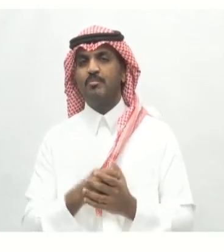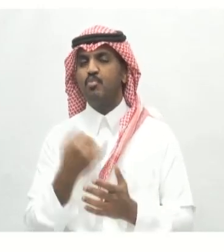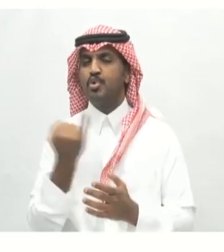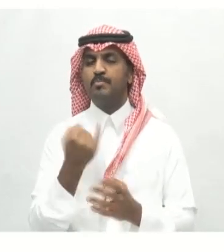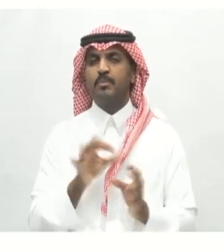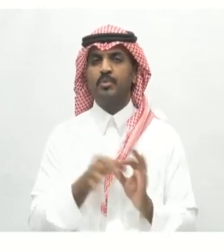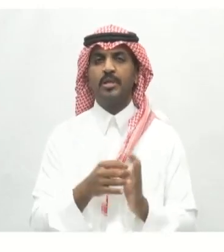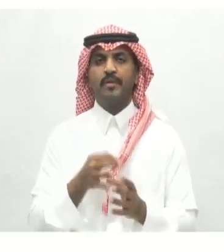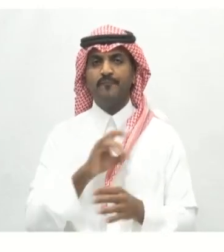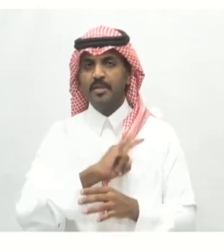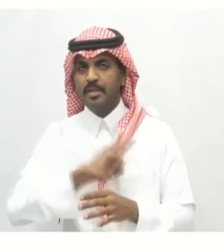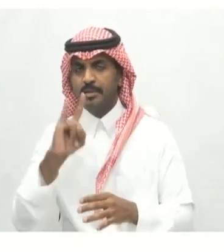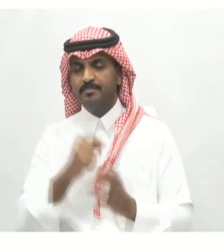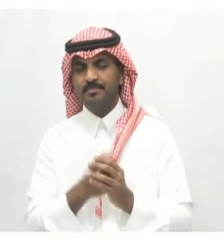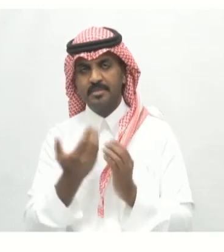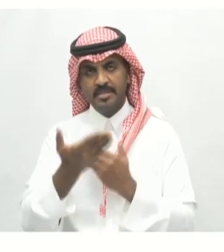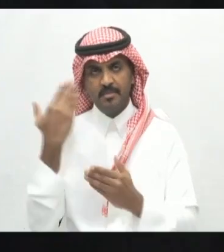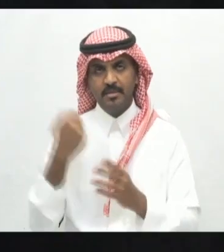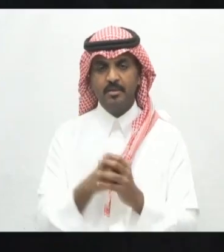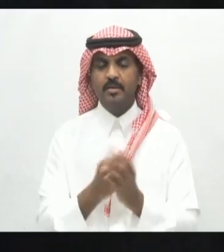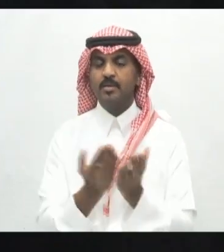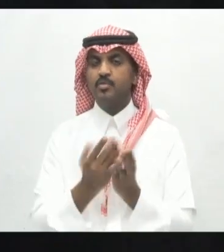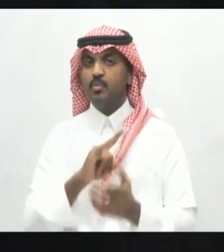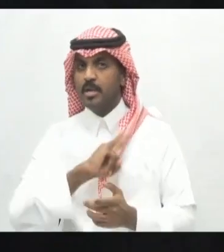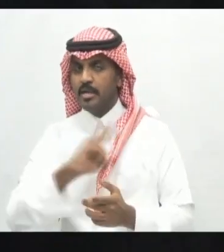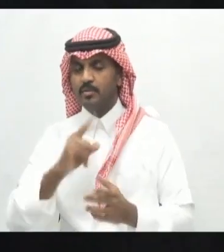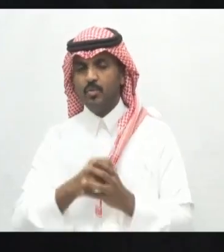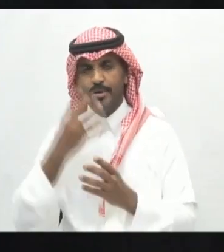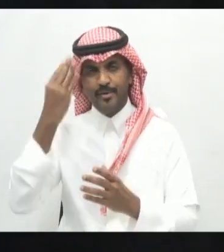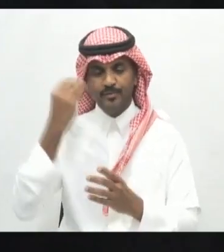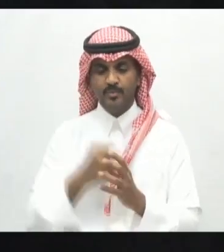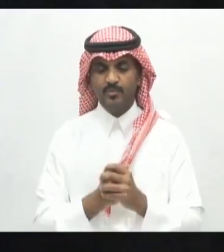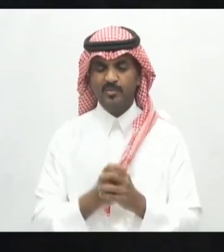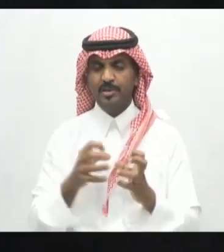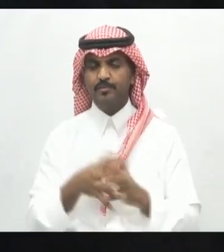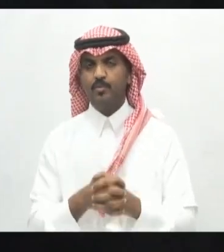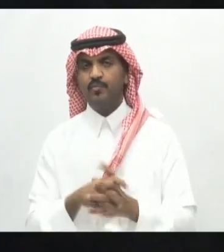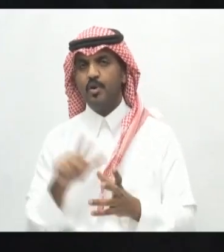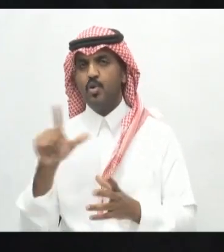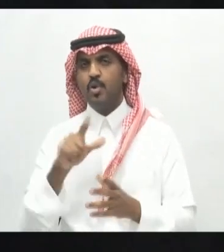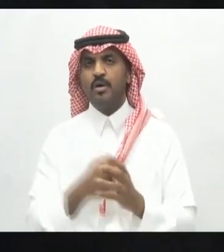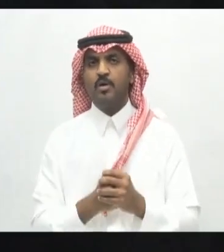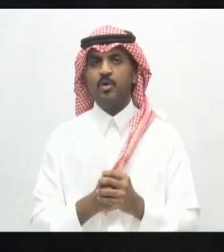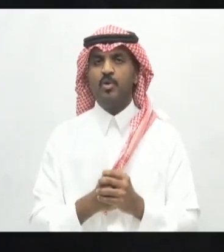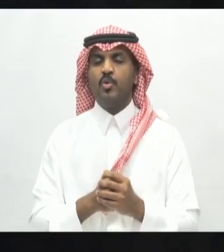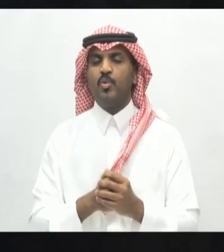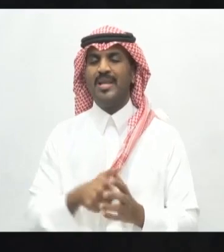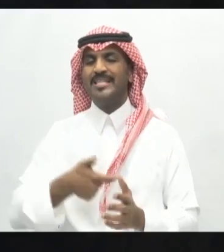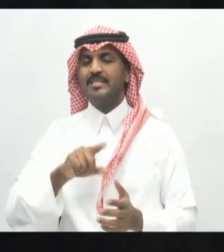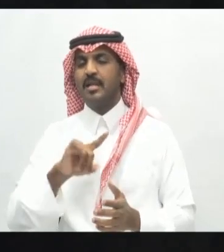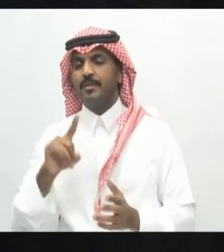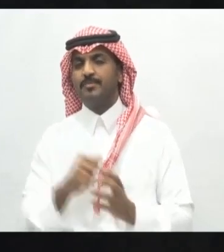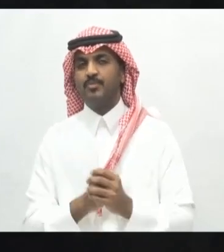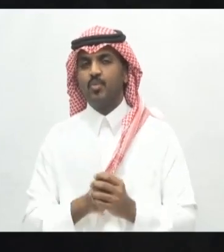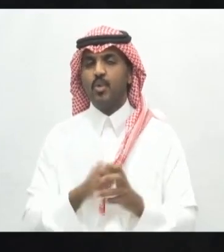متعلقه بالنهي سبق بحمد الله تعالى ان درستم النهي وعرفتم تعريفه في اللغه والاصطلاح وكذلك